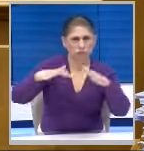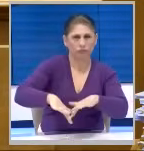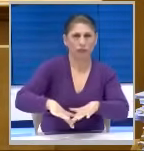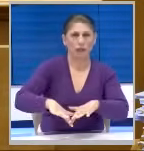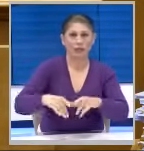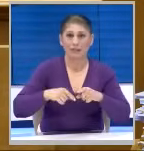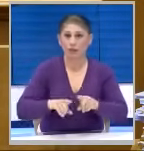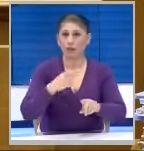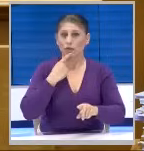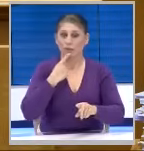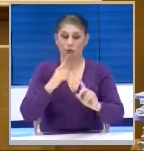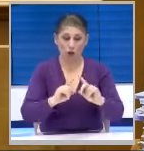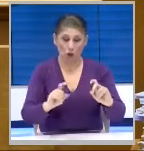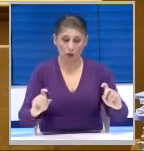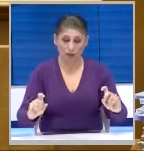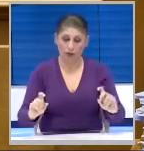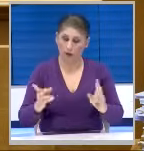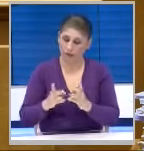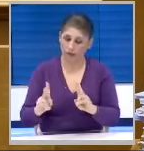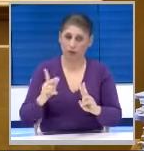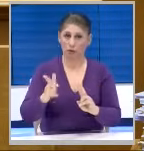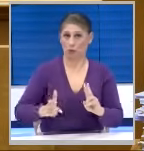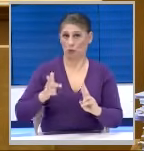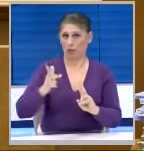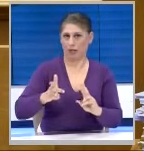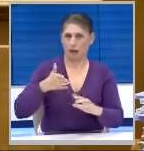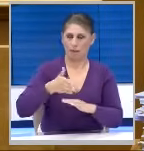παρεμβαίνουν στο υλικό του